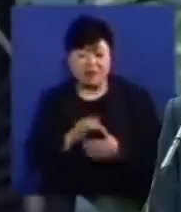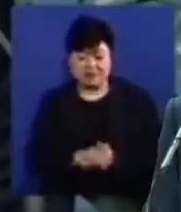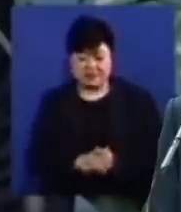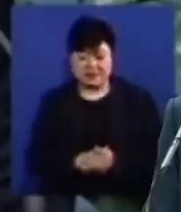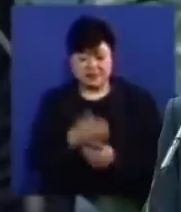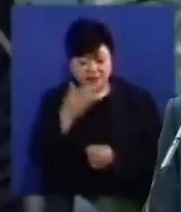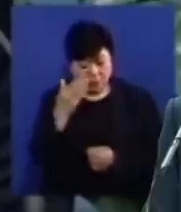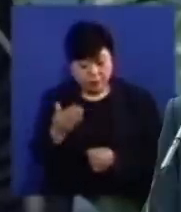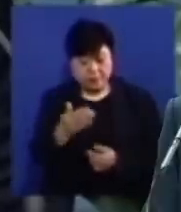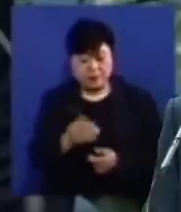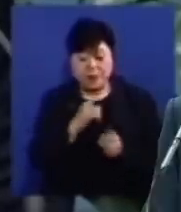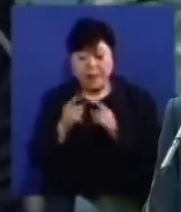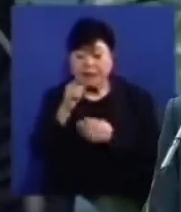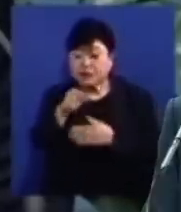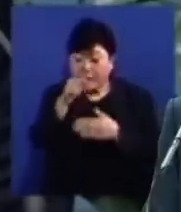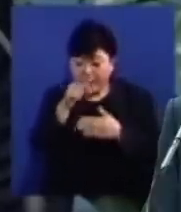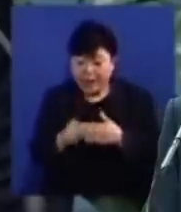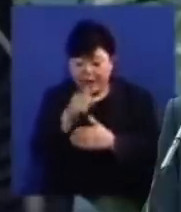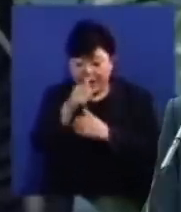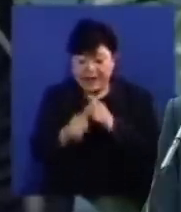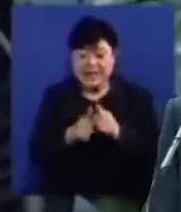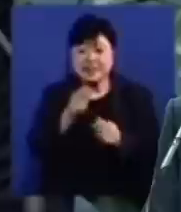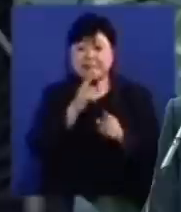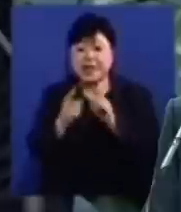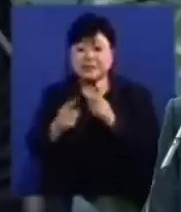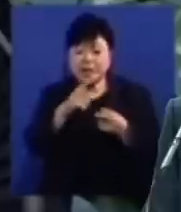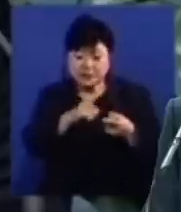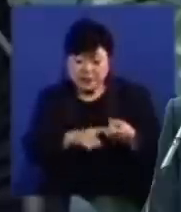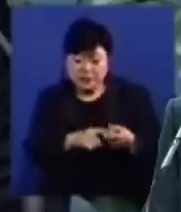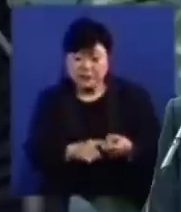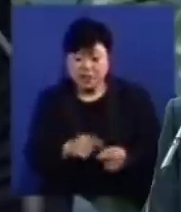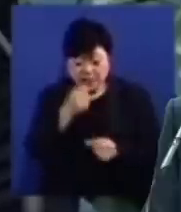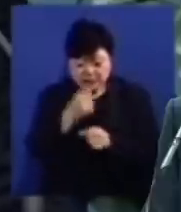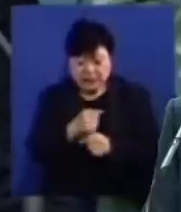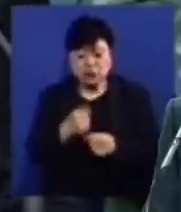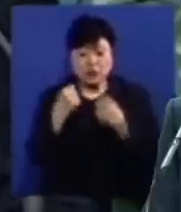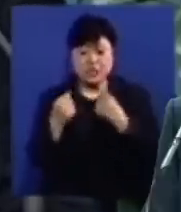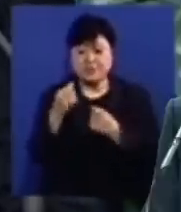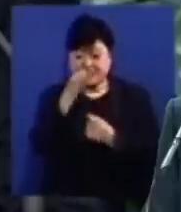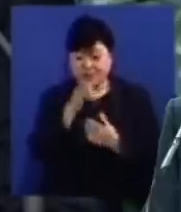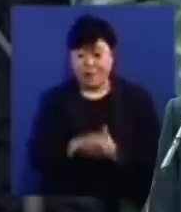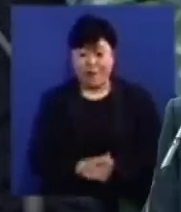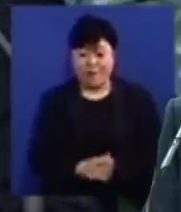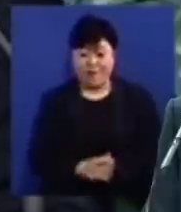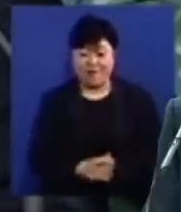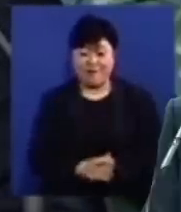그러므로 여러분 말 속에는 하나님 말씀하신 것처럼 창조력이 있는 것입니다.